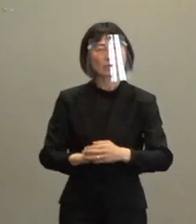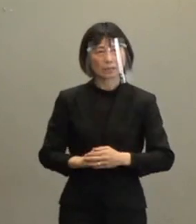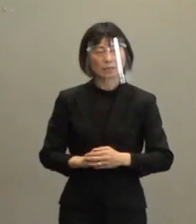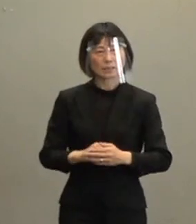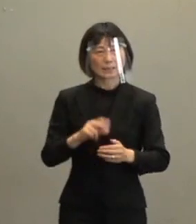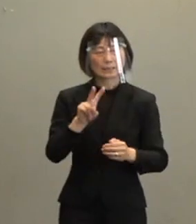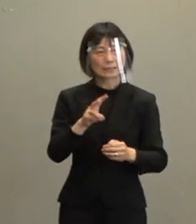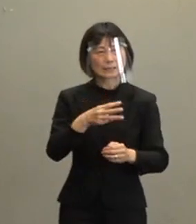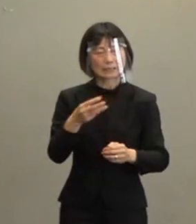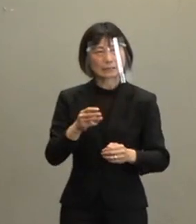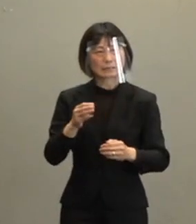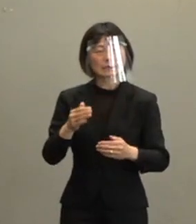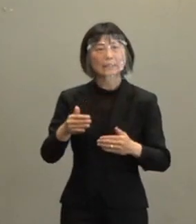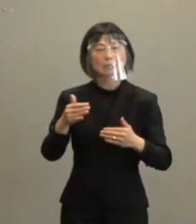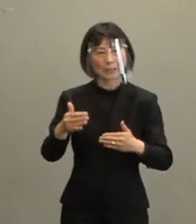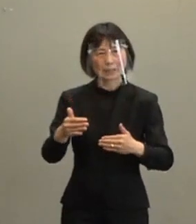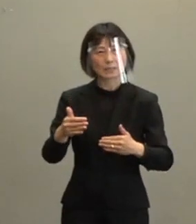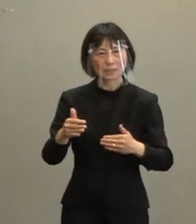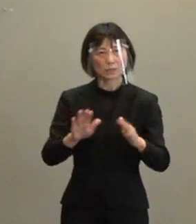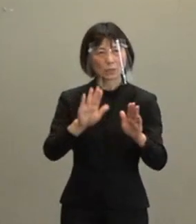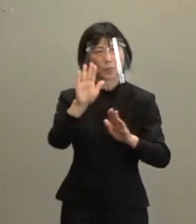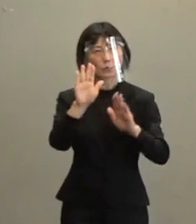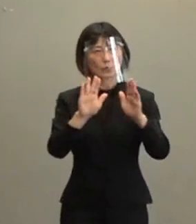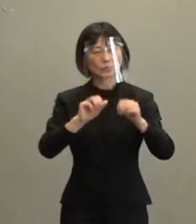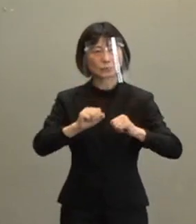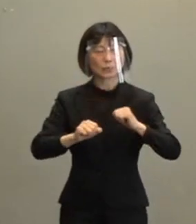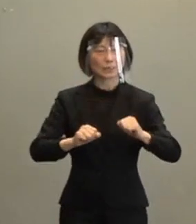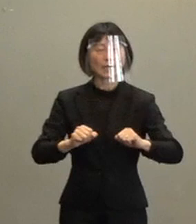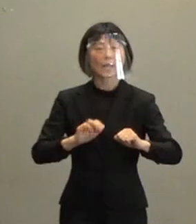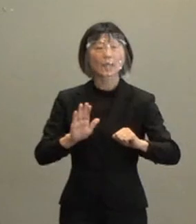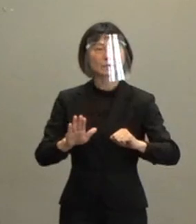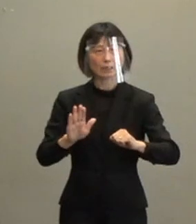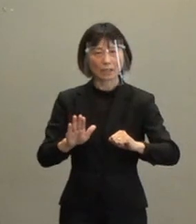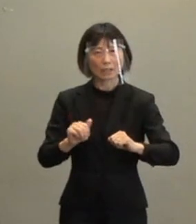2、3週間でですね、状況に大きく動きがあって、